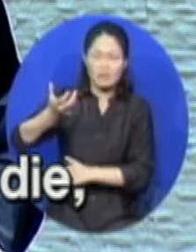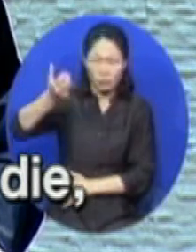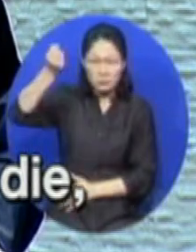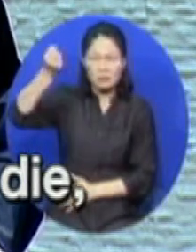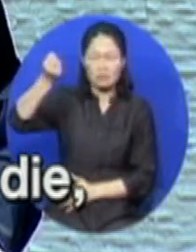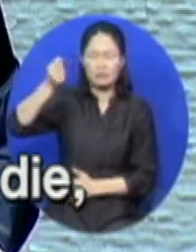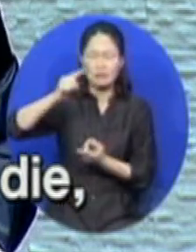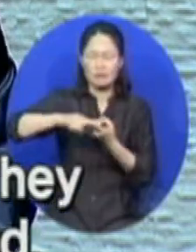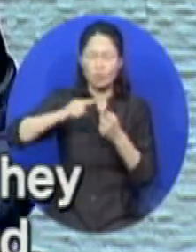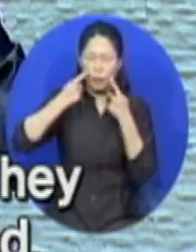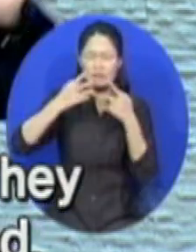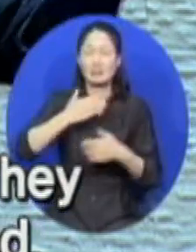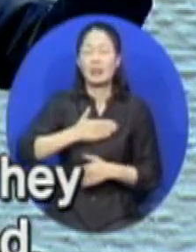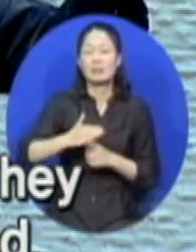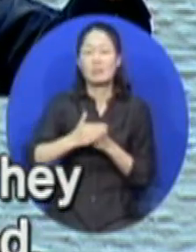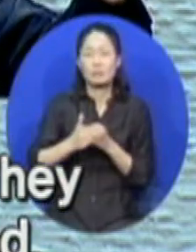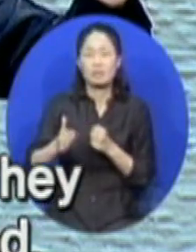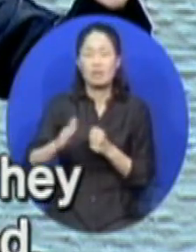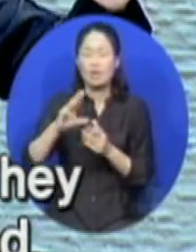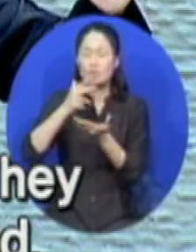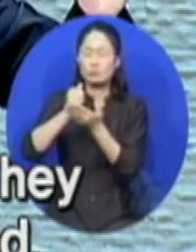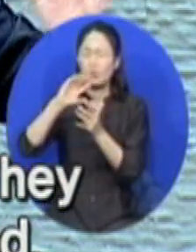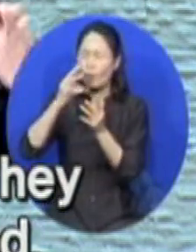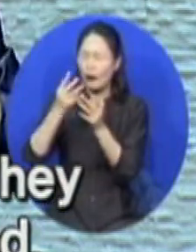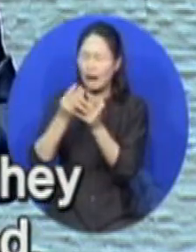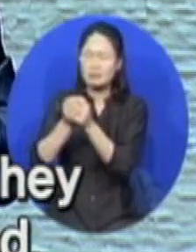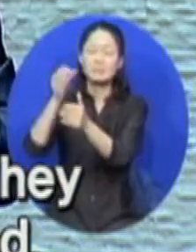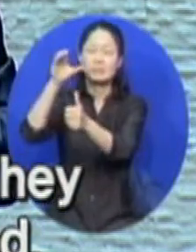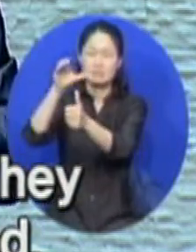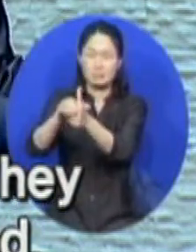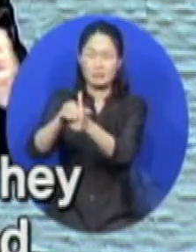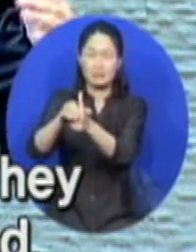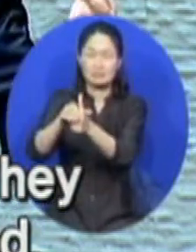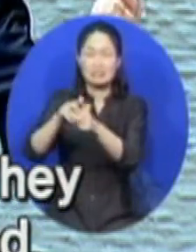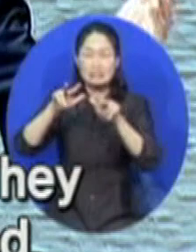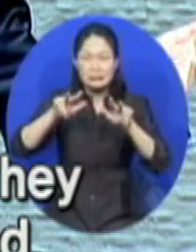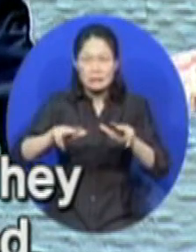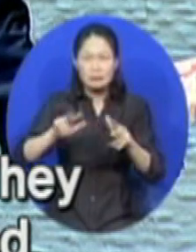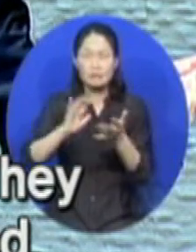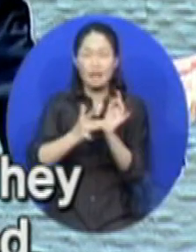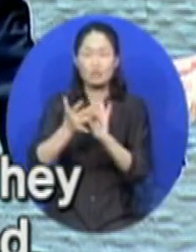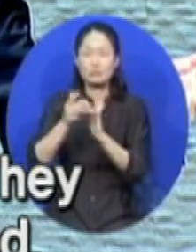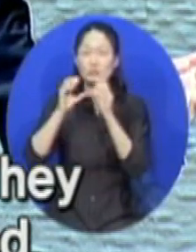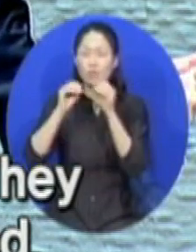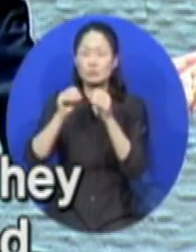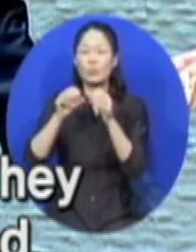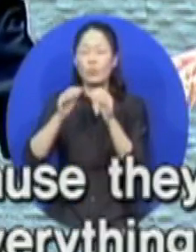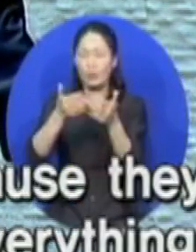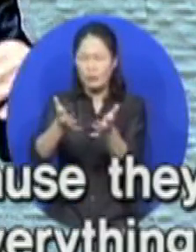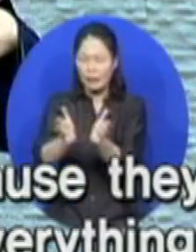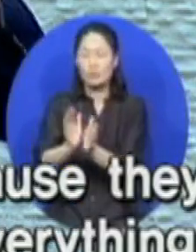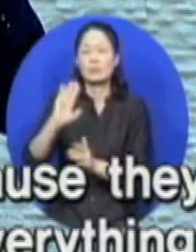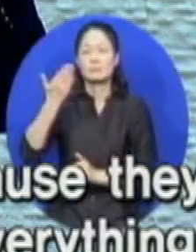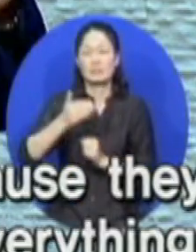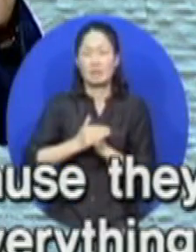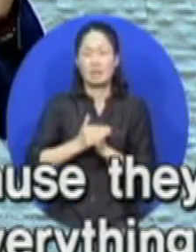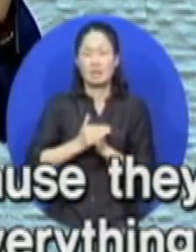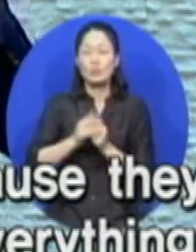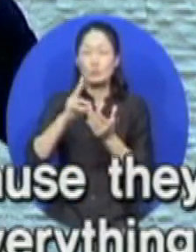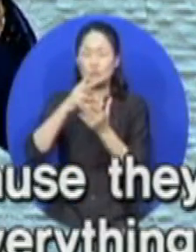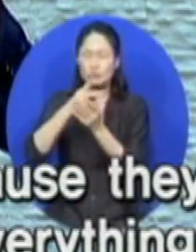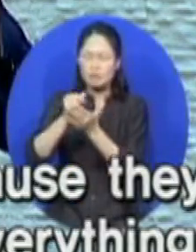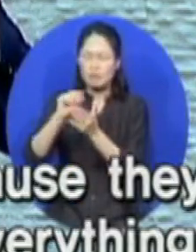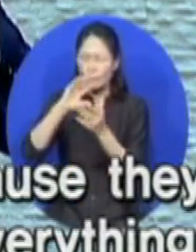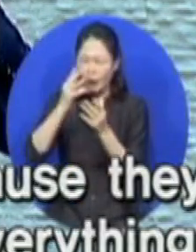때문에 주님께 완전히 많겠어요 지금의 예수전도단 이 된겁니다 주님께 완전히